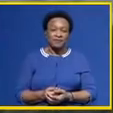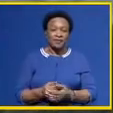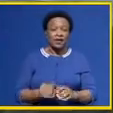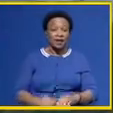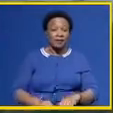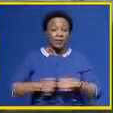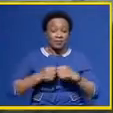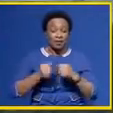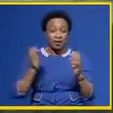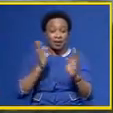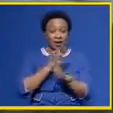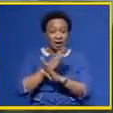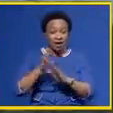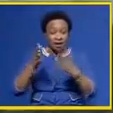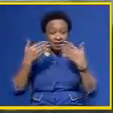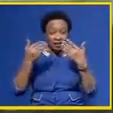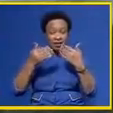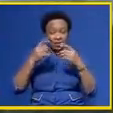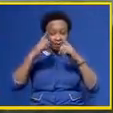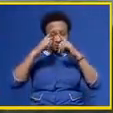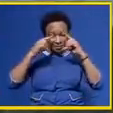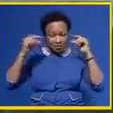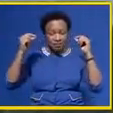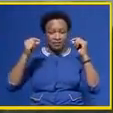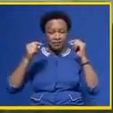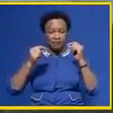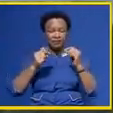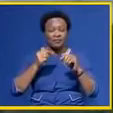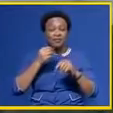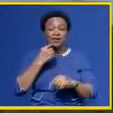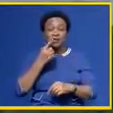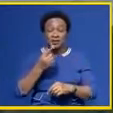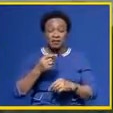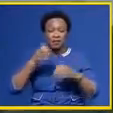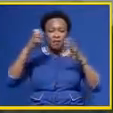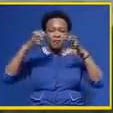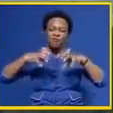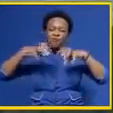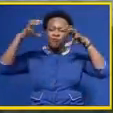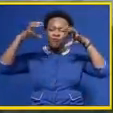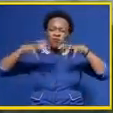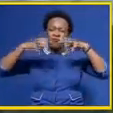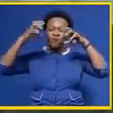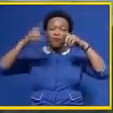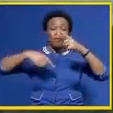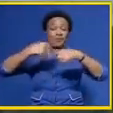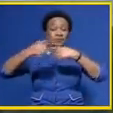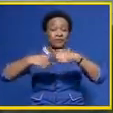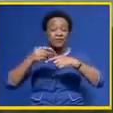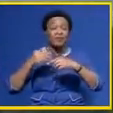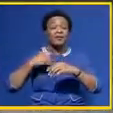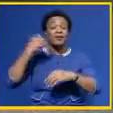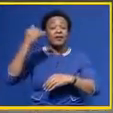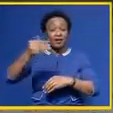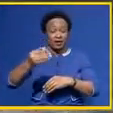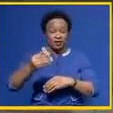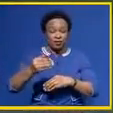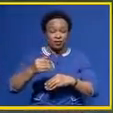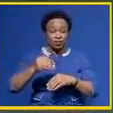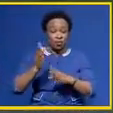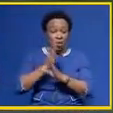Mamlaka ya hali ya hewa nchini Japan imearifu kuwa mvua hiyo inatarajiwa kuendelea kunyesha hadi kesho, hali iliyolazimu serikali ya nchi